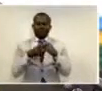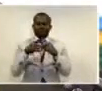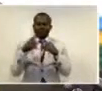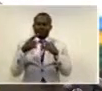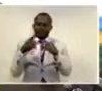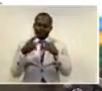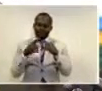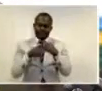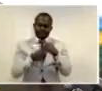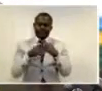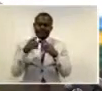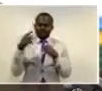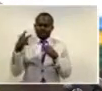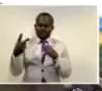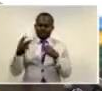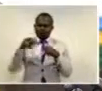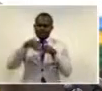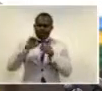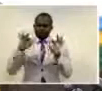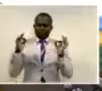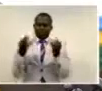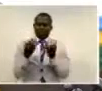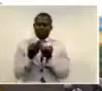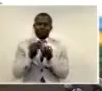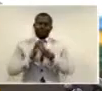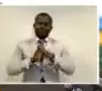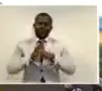463,662, babarirwa mu miryango